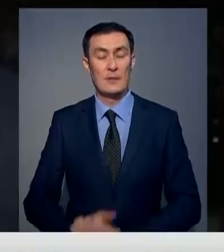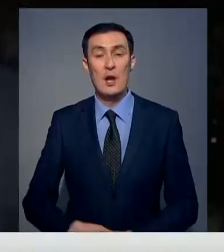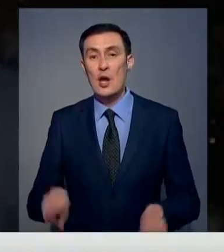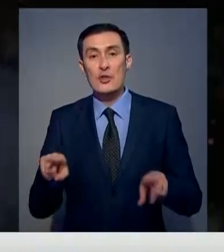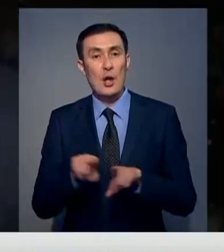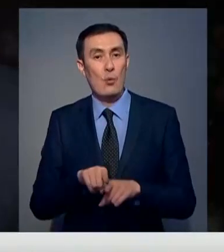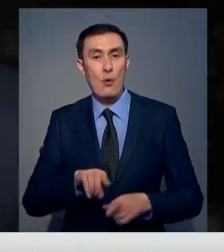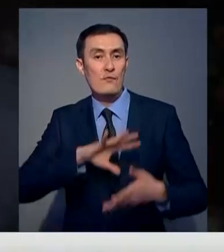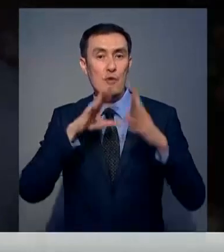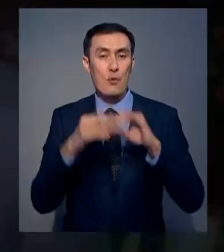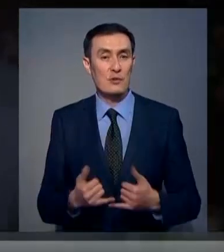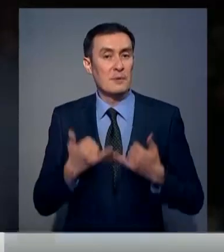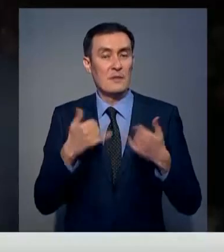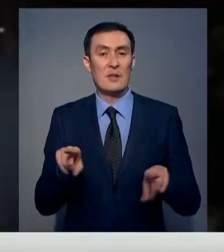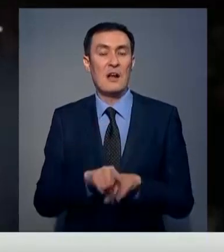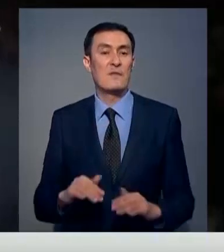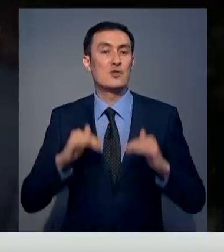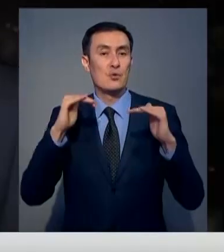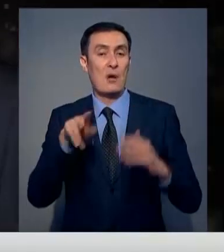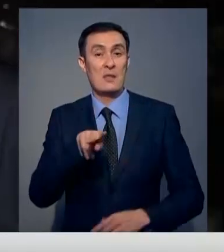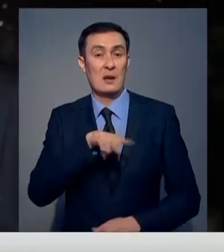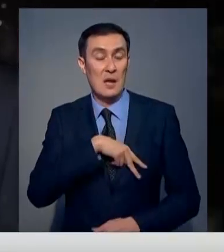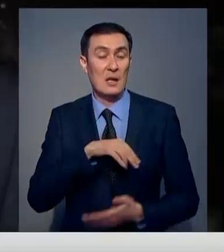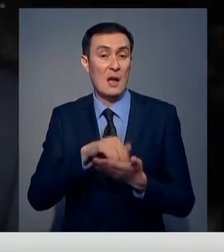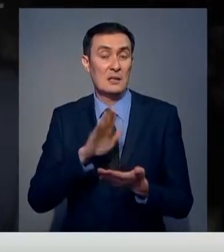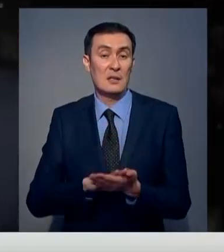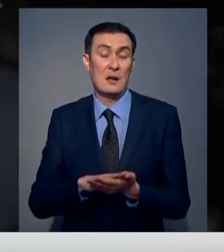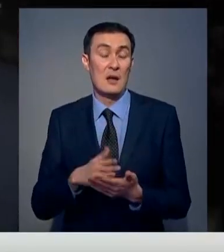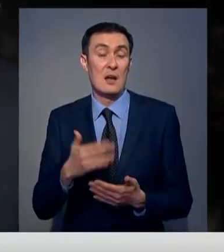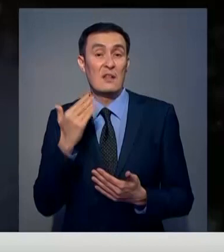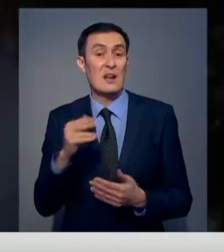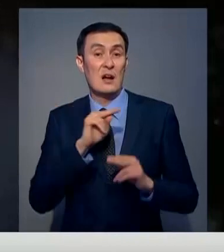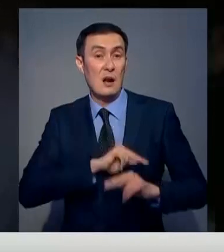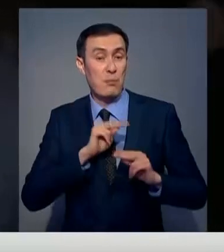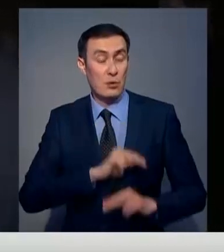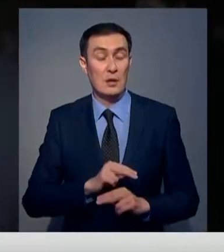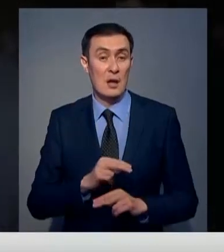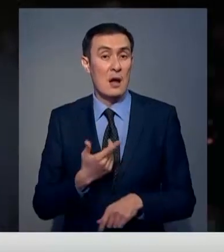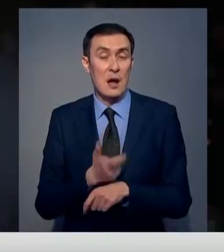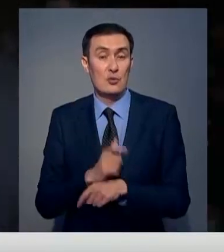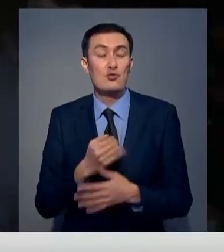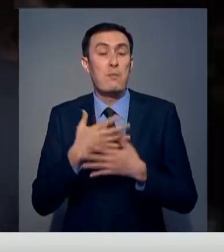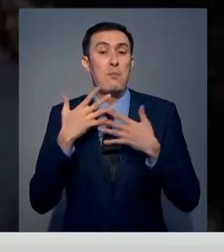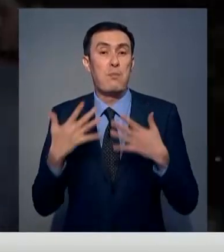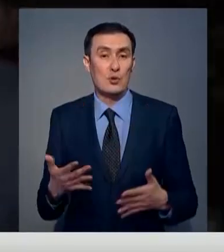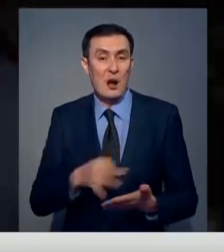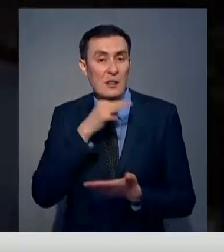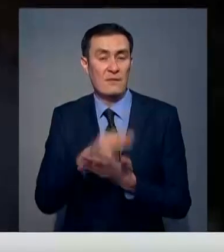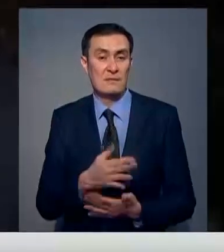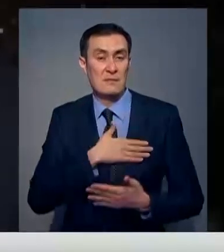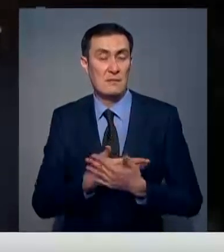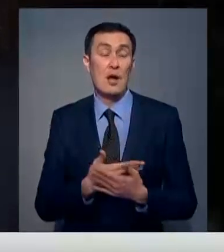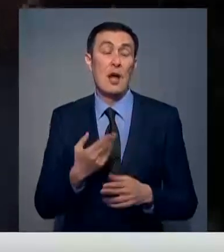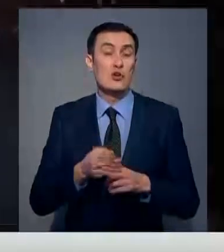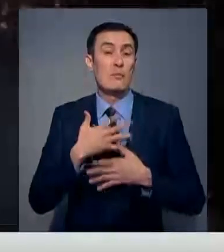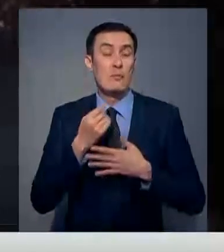Такое всеобщее признание, такая высокая награда и оценка от земляков твоих заслуг, она возлагает еще большую ответственность.